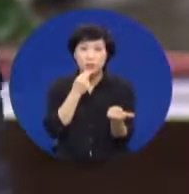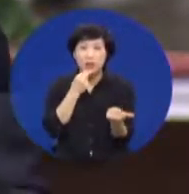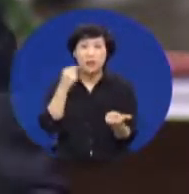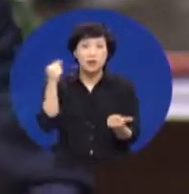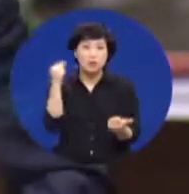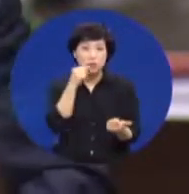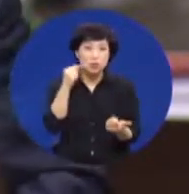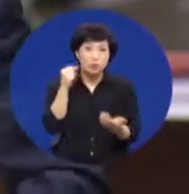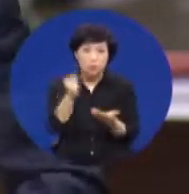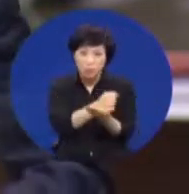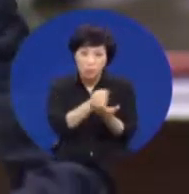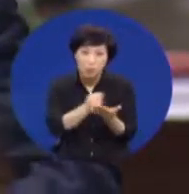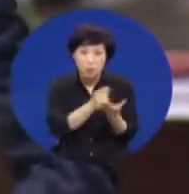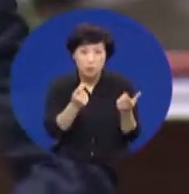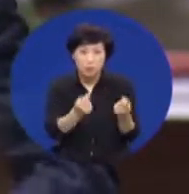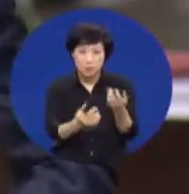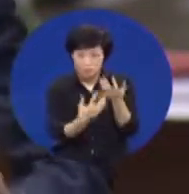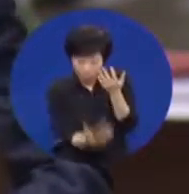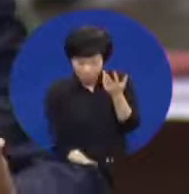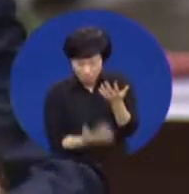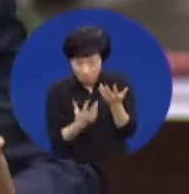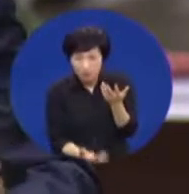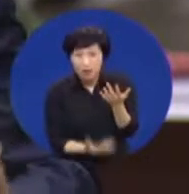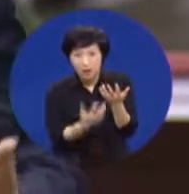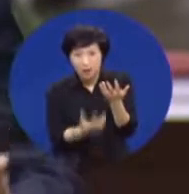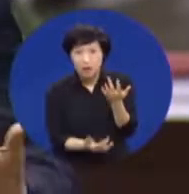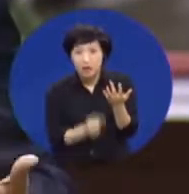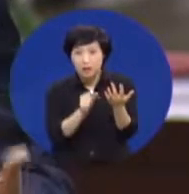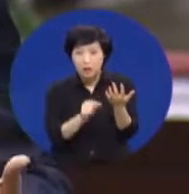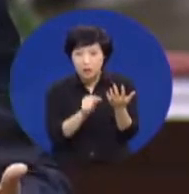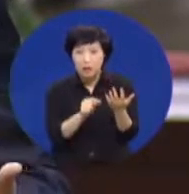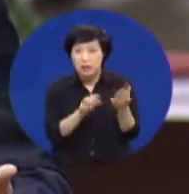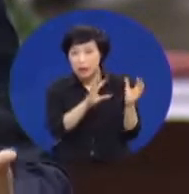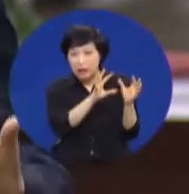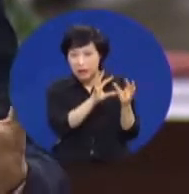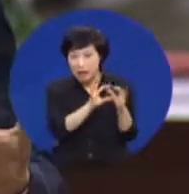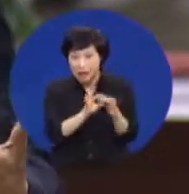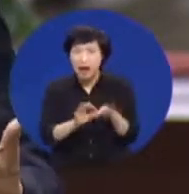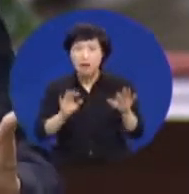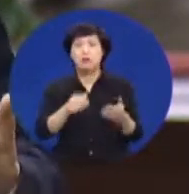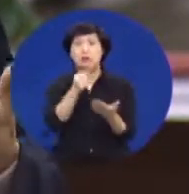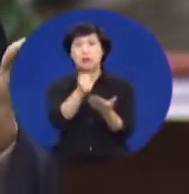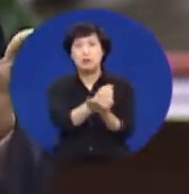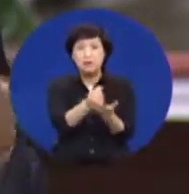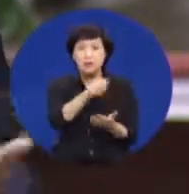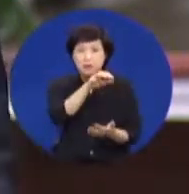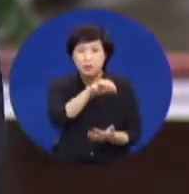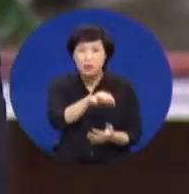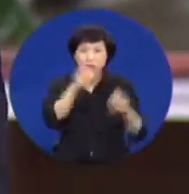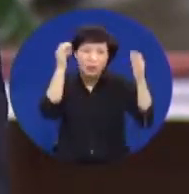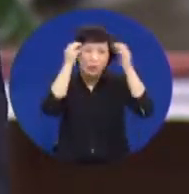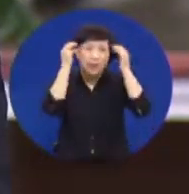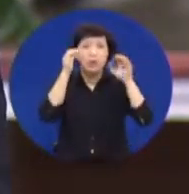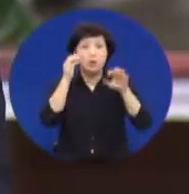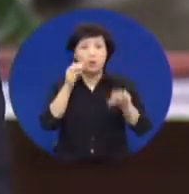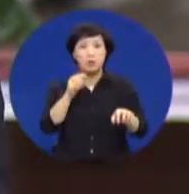치듯 불이 활활활활 타면서 복가되는 곳이니